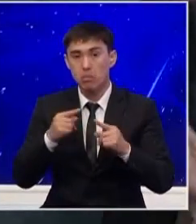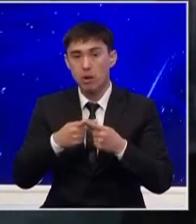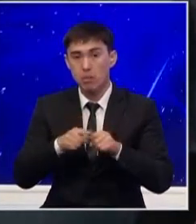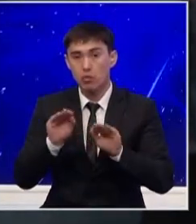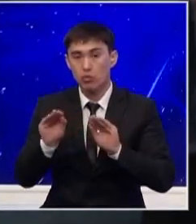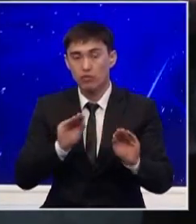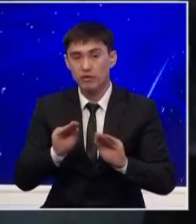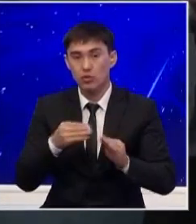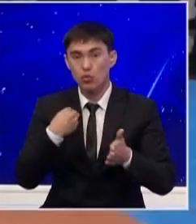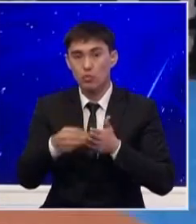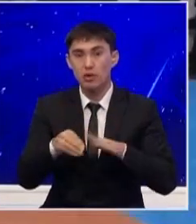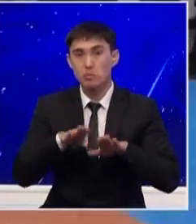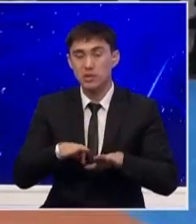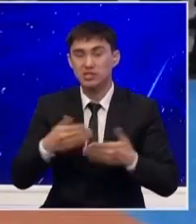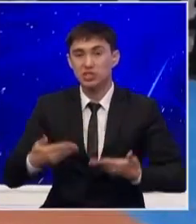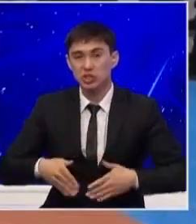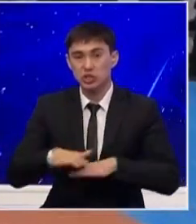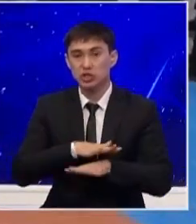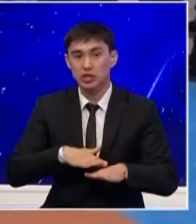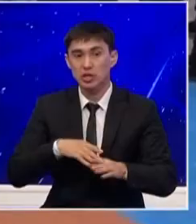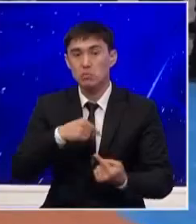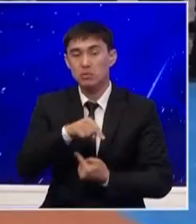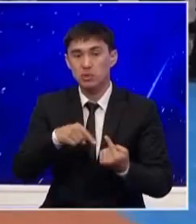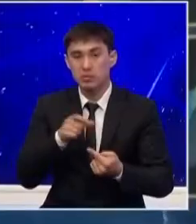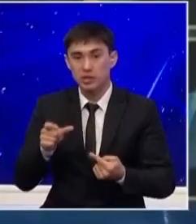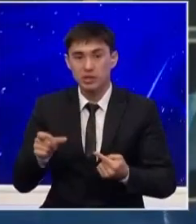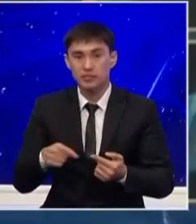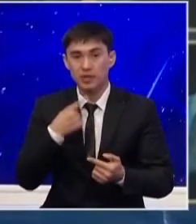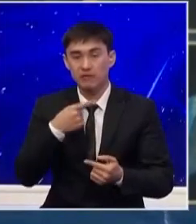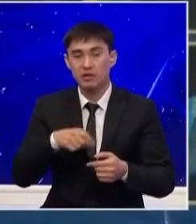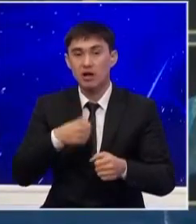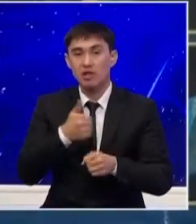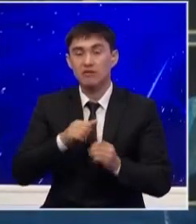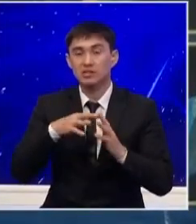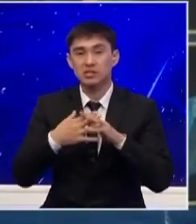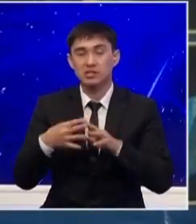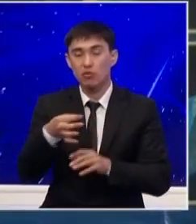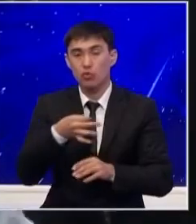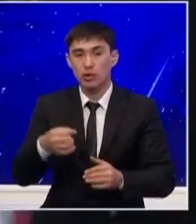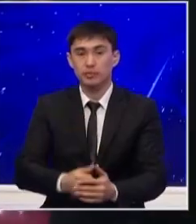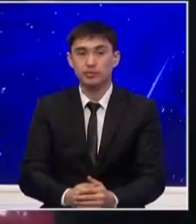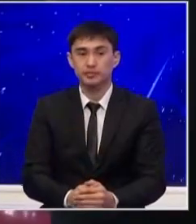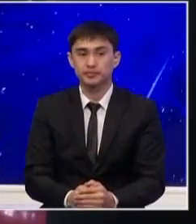снаряжение помогли приобрести местные жители и предприниматели, отметил глава сельского округа.